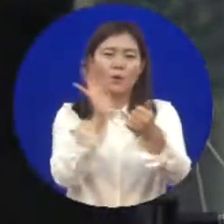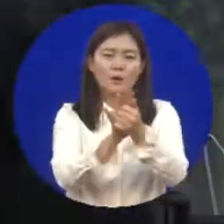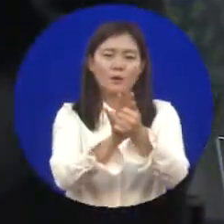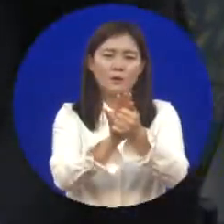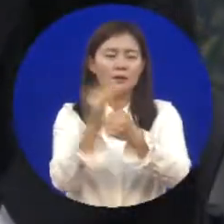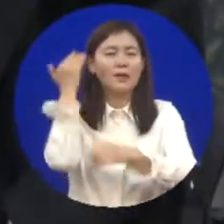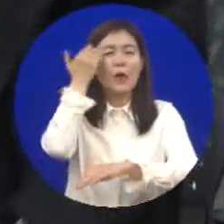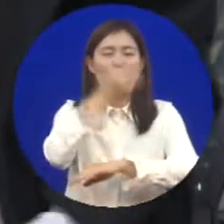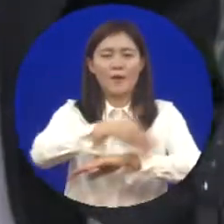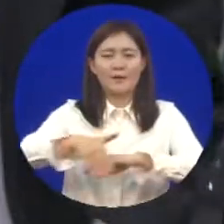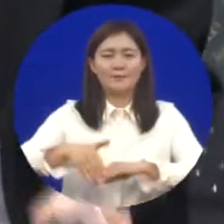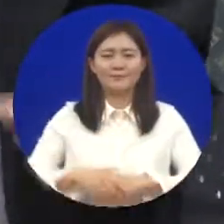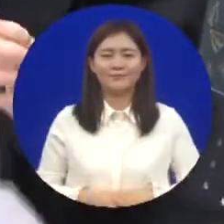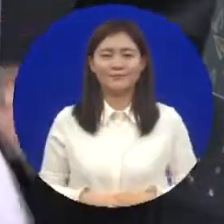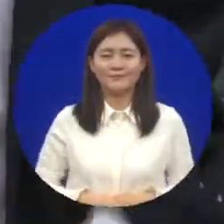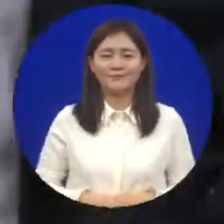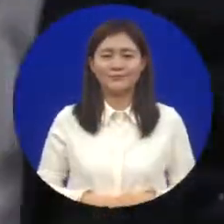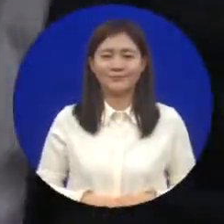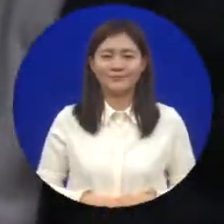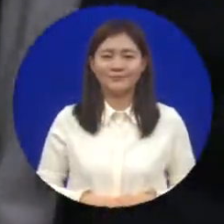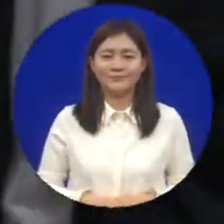성금과 장학금으로 쓸 계획입니다.